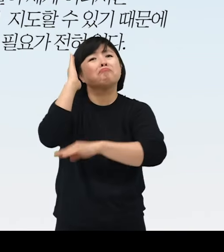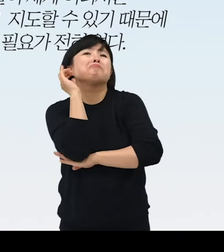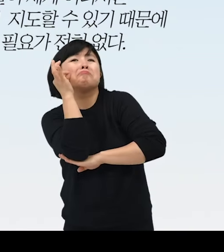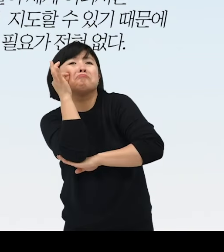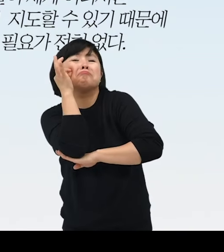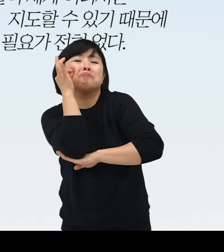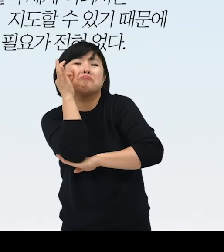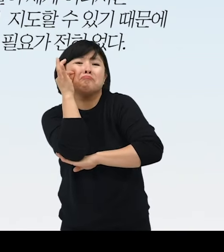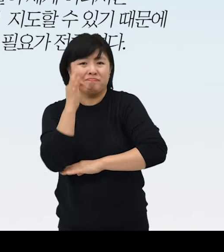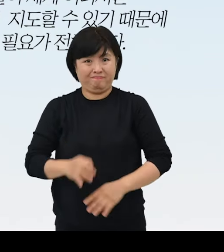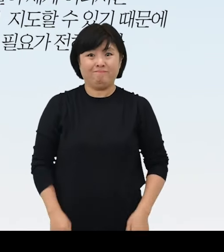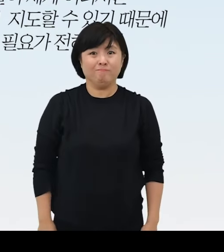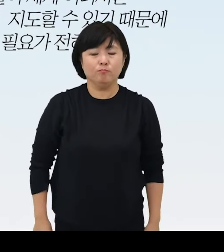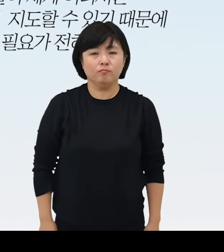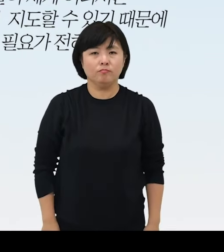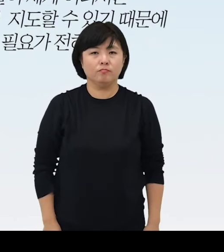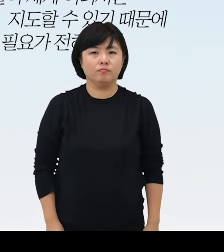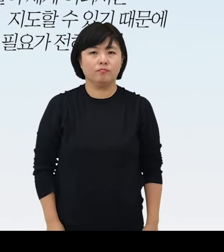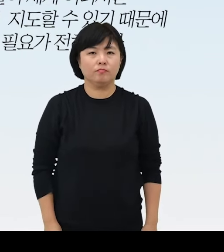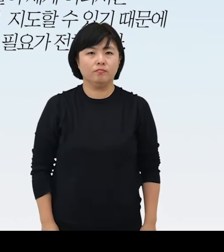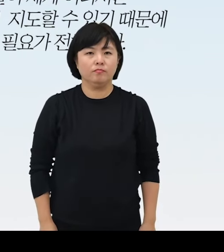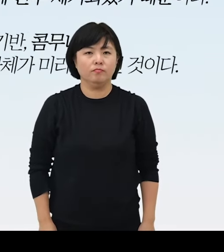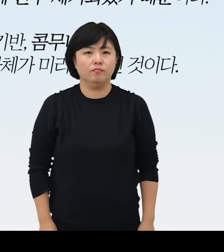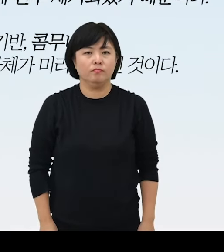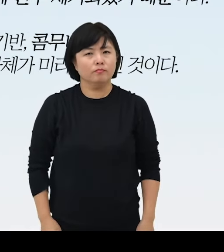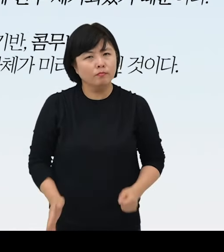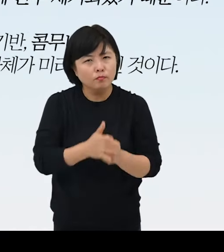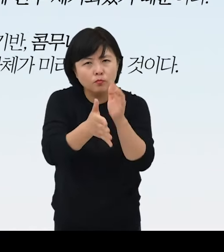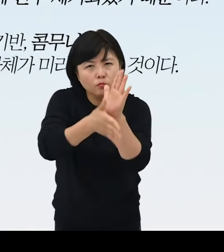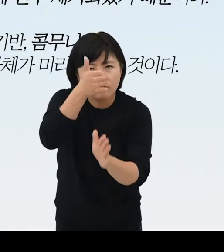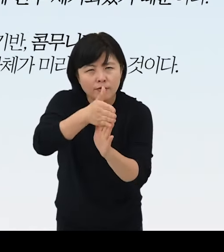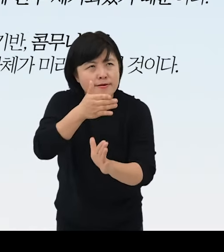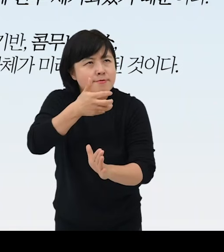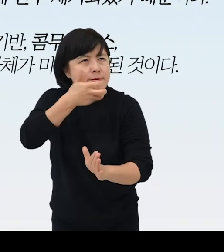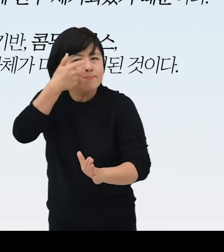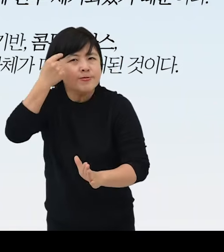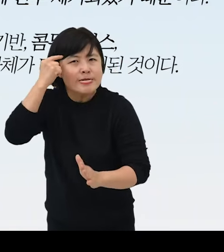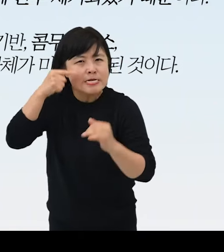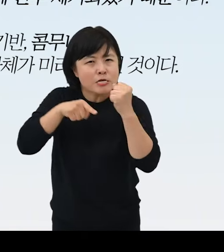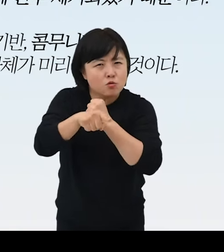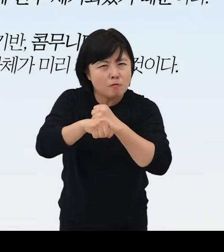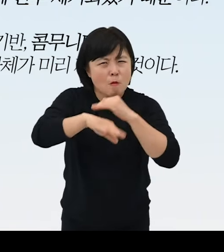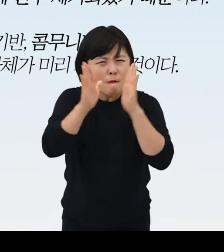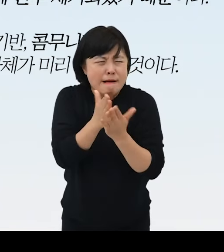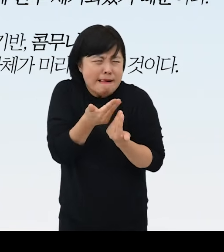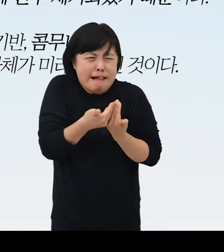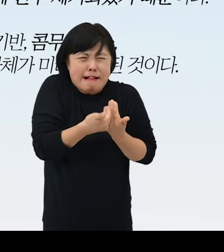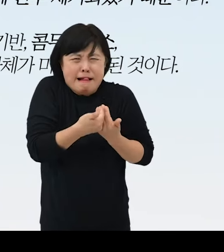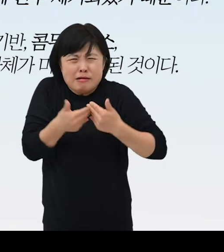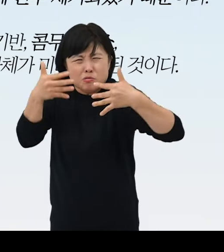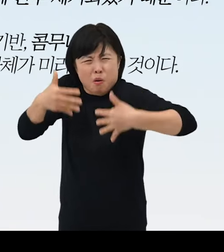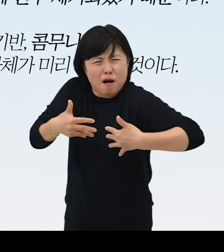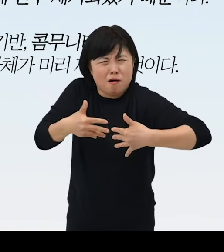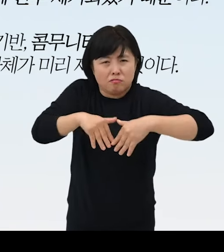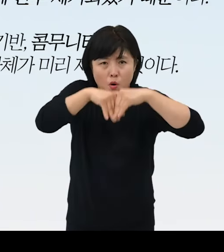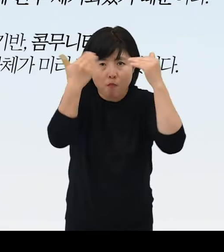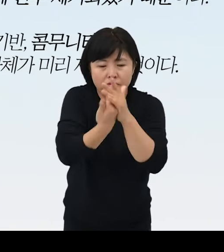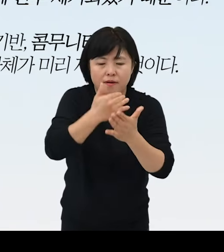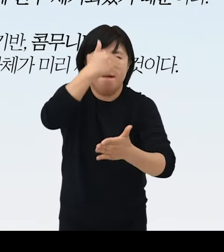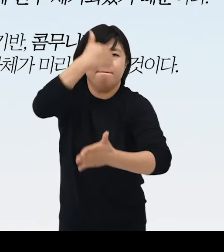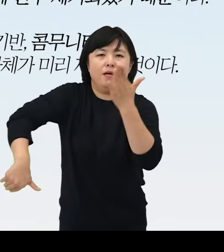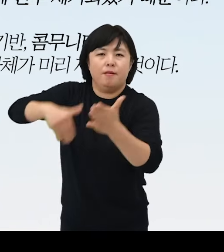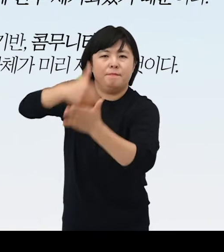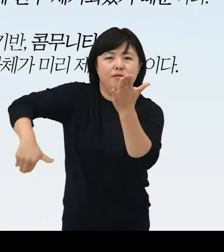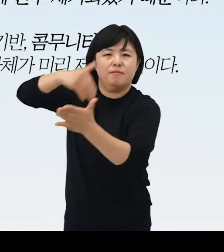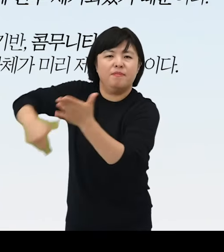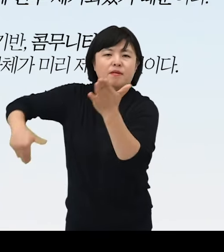때문에 얼굴을 맞대고 만날 필요가 전혀 없다. 이러한 도시가 이상적인 이유는 모든 갈등의 전제 조건이 사전에